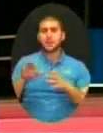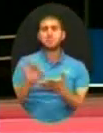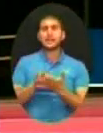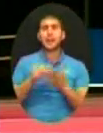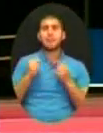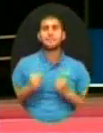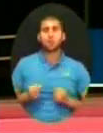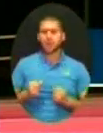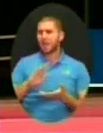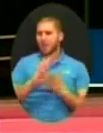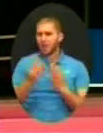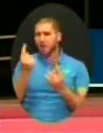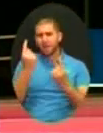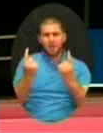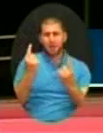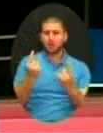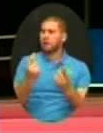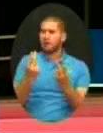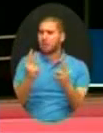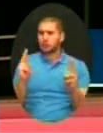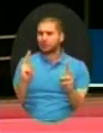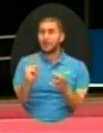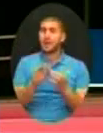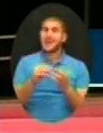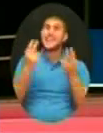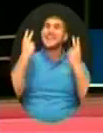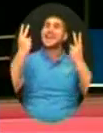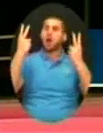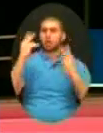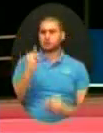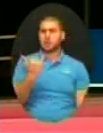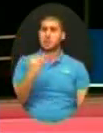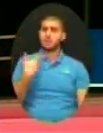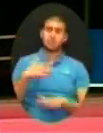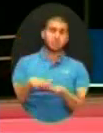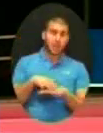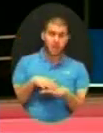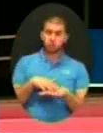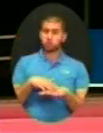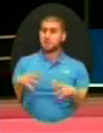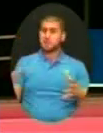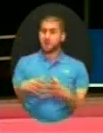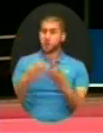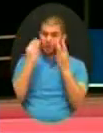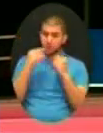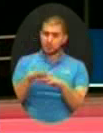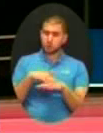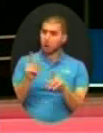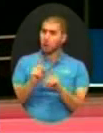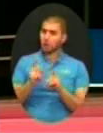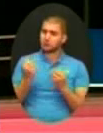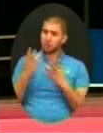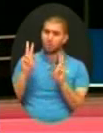הביטחון. כל הדברים בדרך פחות חשובים. העיקרון הוא חשוב. אם נרגיש, לפלגות החרדיות ירגישו שלא מרוחים אותם,